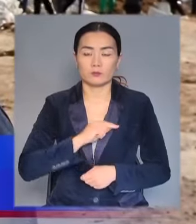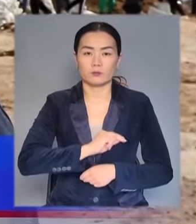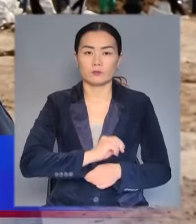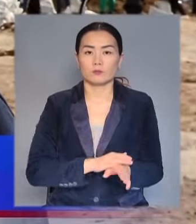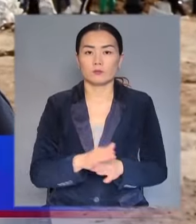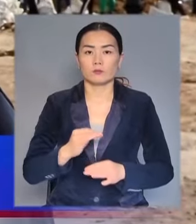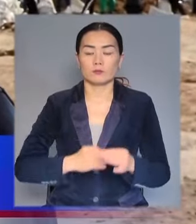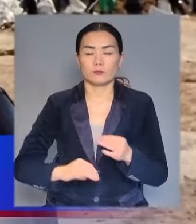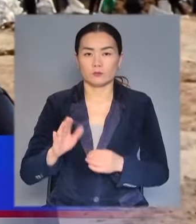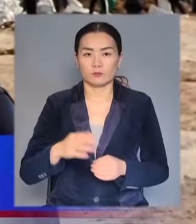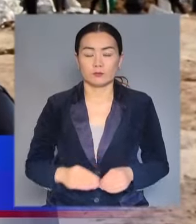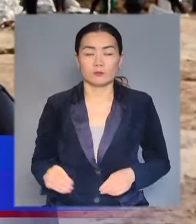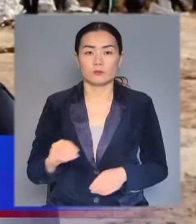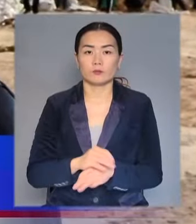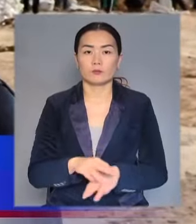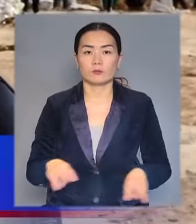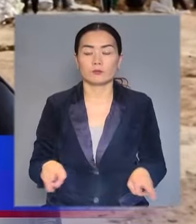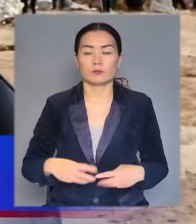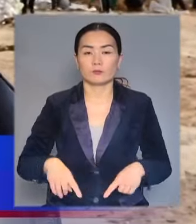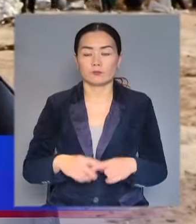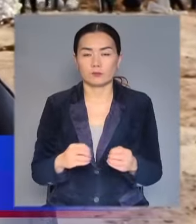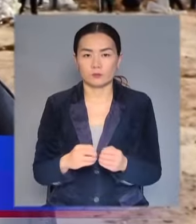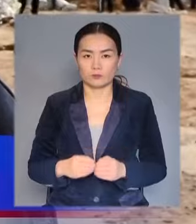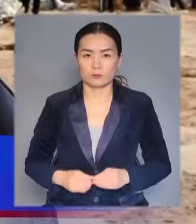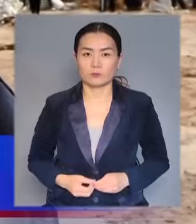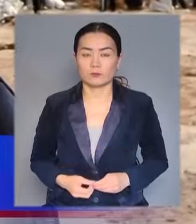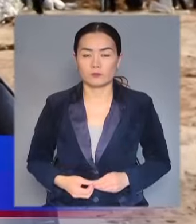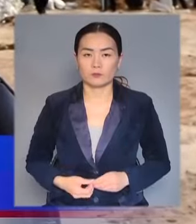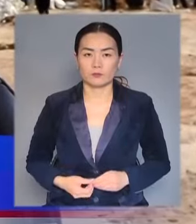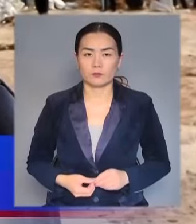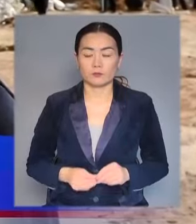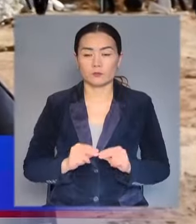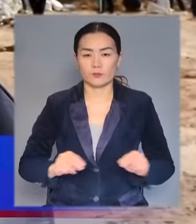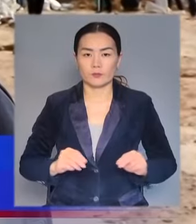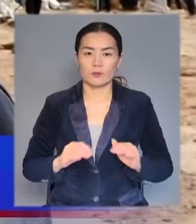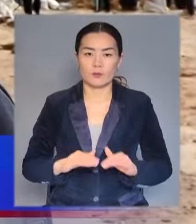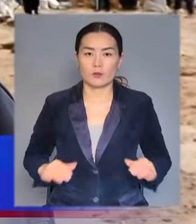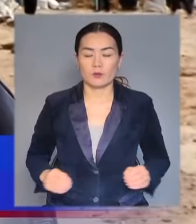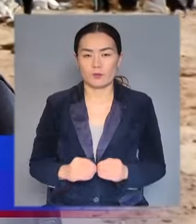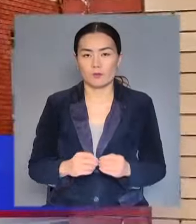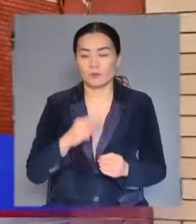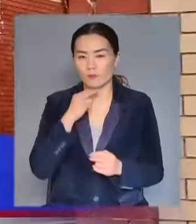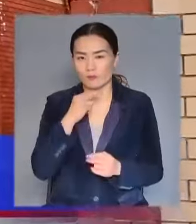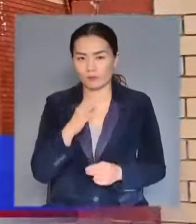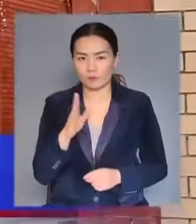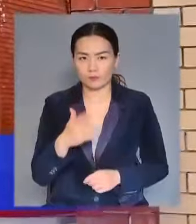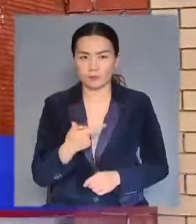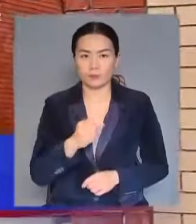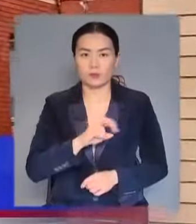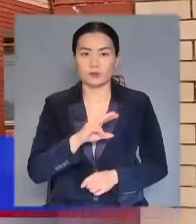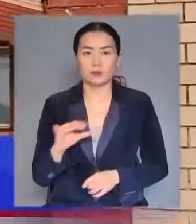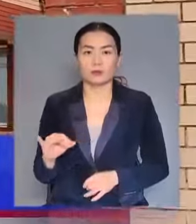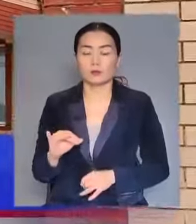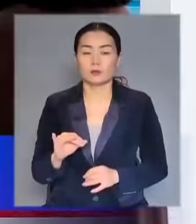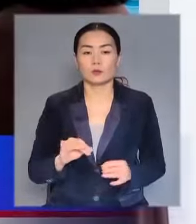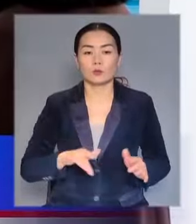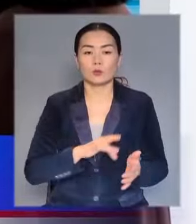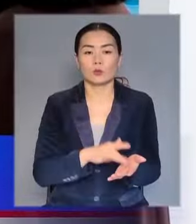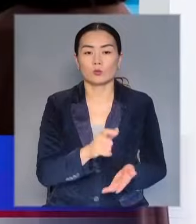шаруаларды талқыладық. Және министрліктің үнемі оқушылар да, мұғалімдер де үнемі назарында болады. Ғани Бейсенбаев